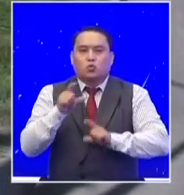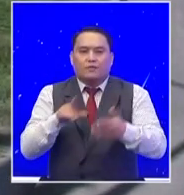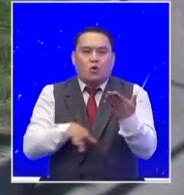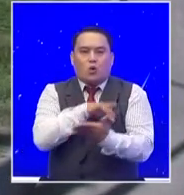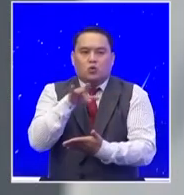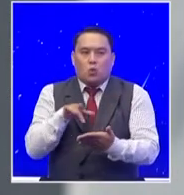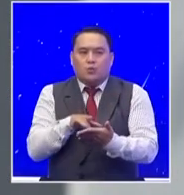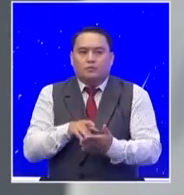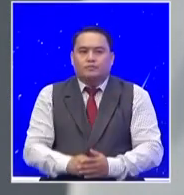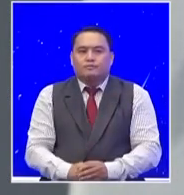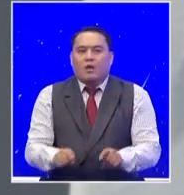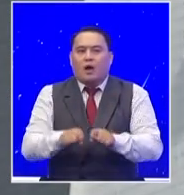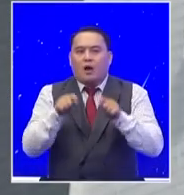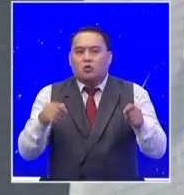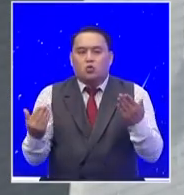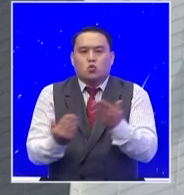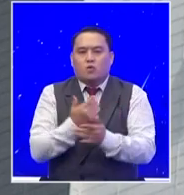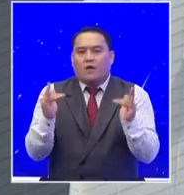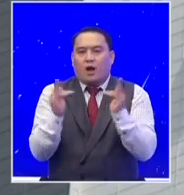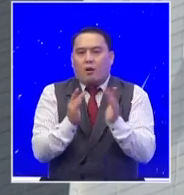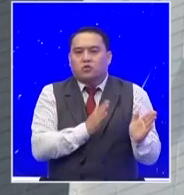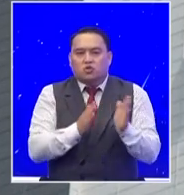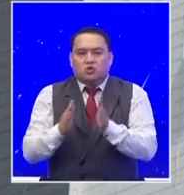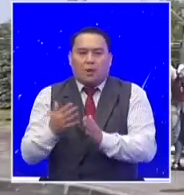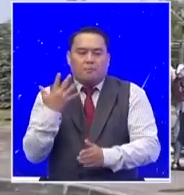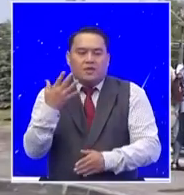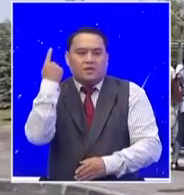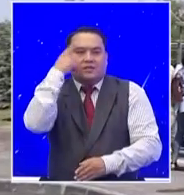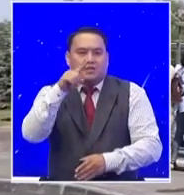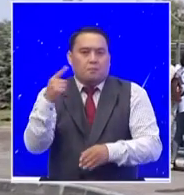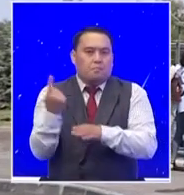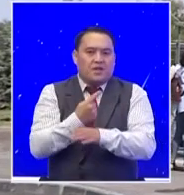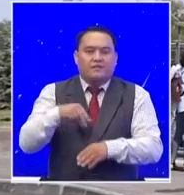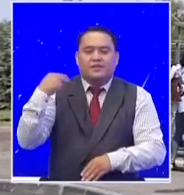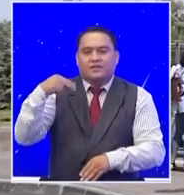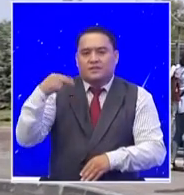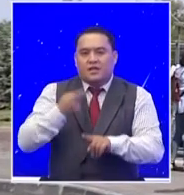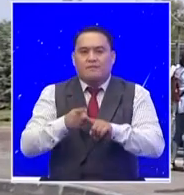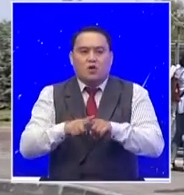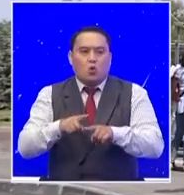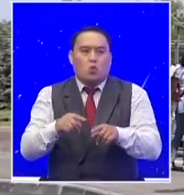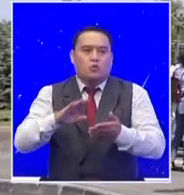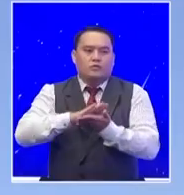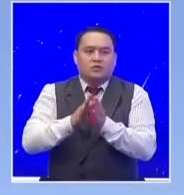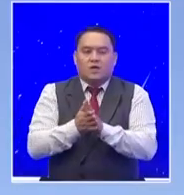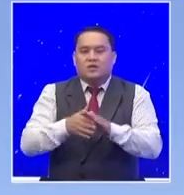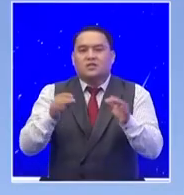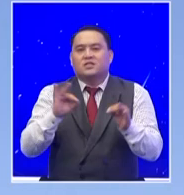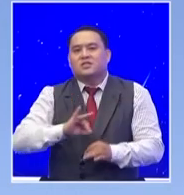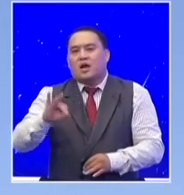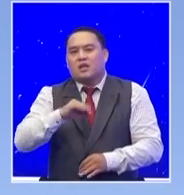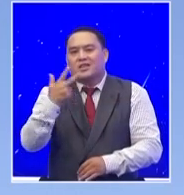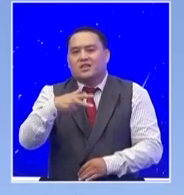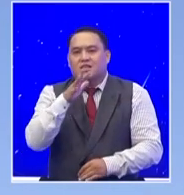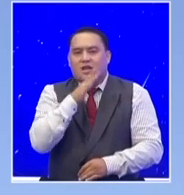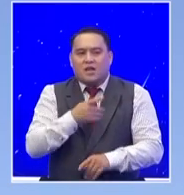городок». Открытие нового общежития в рамках реализации 5 инициатив первого президента без преувеличения событие историческое. Почти